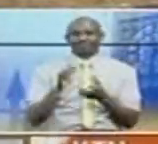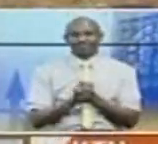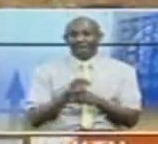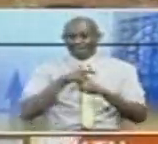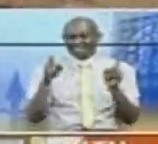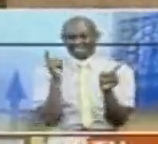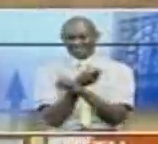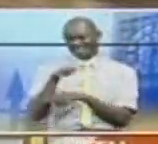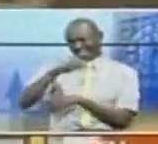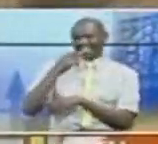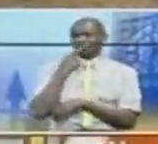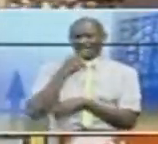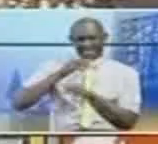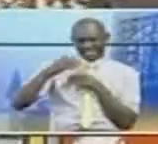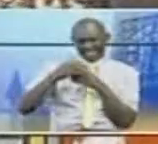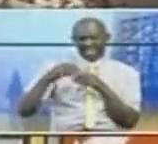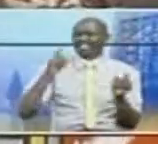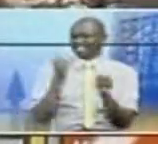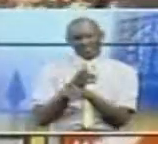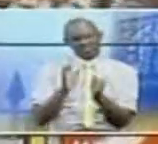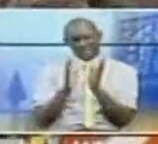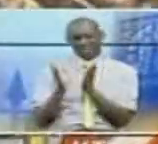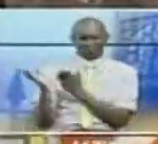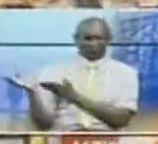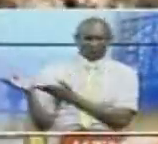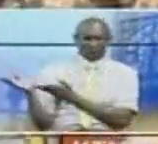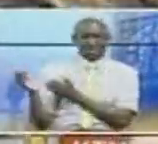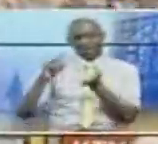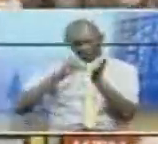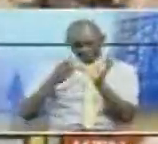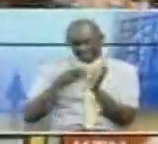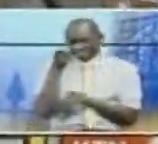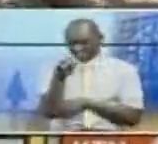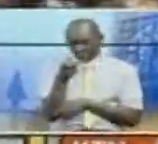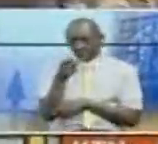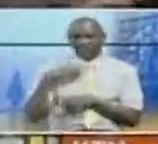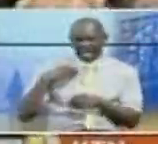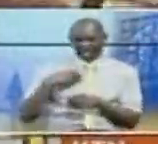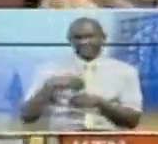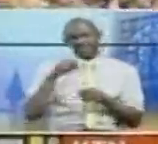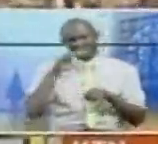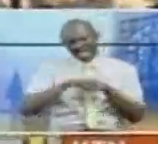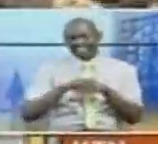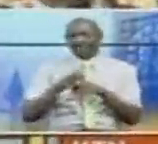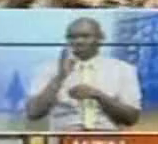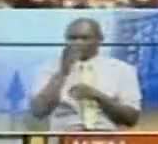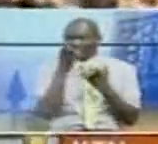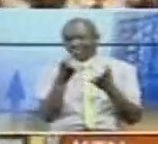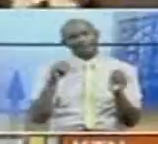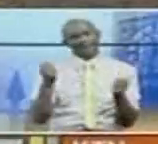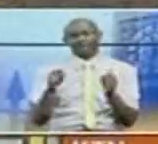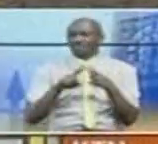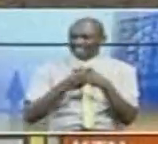upande mwingine wa Turkana hali ni tofauti. Mradi wa eneo la Lotikipi kulikopatikana maji mengi zaidi haujangua